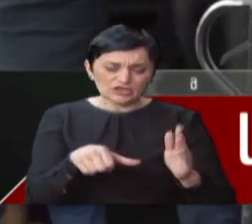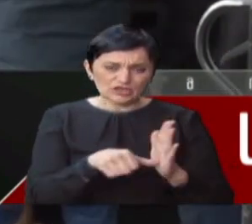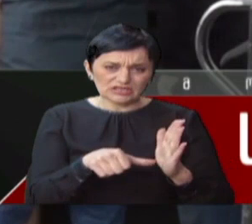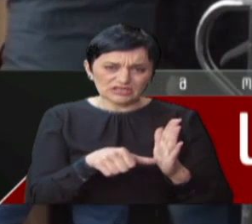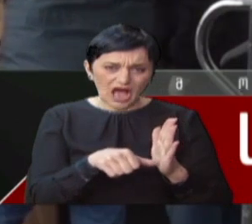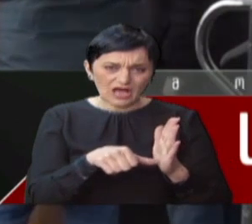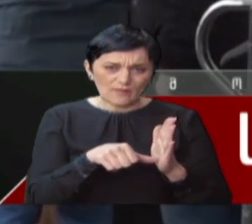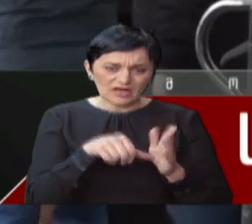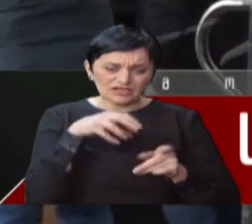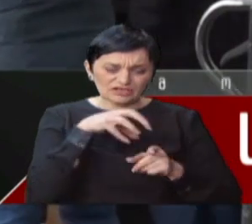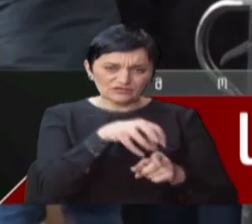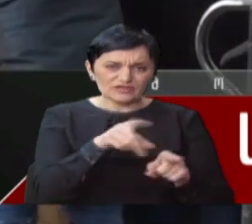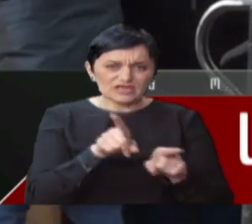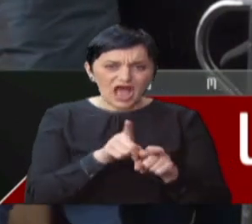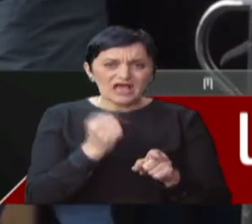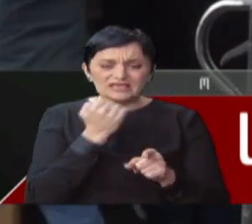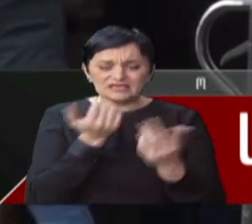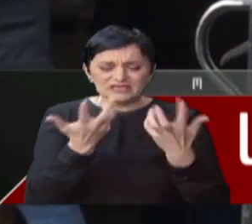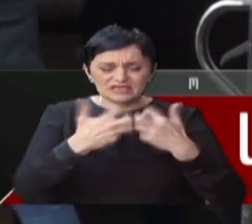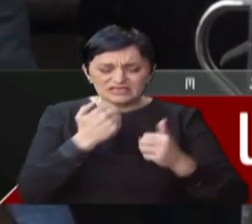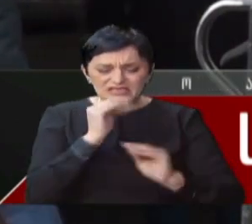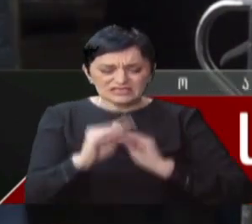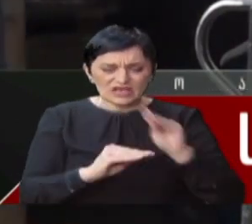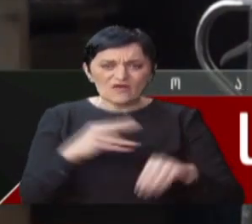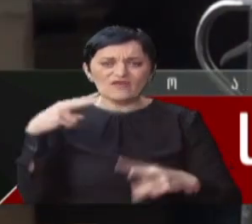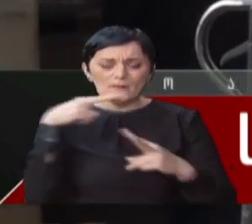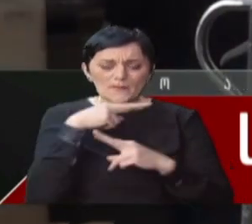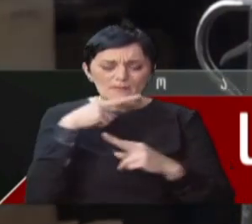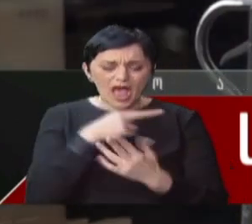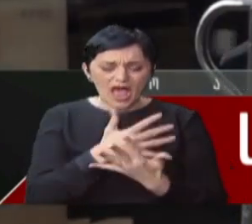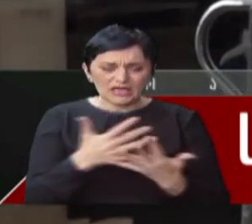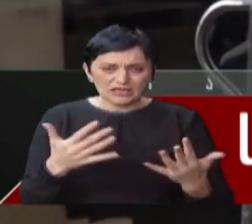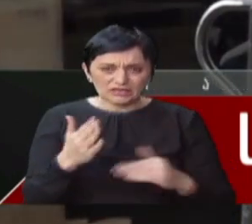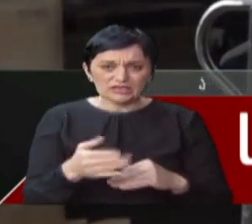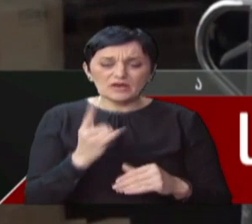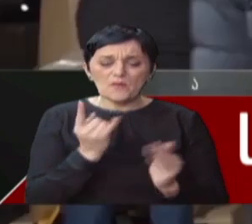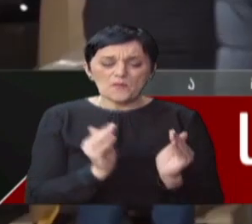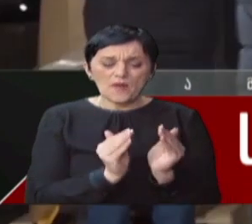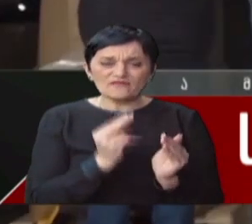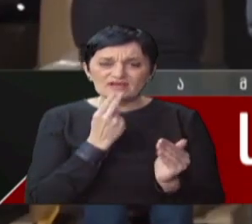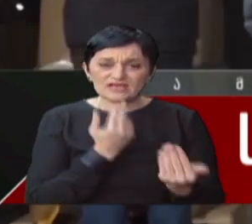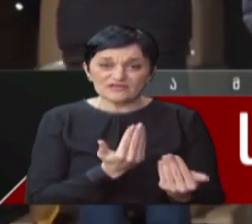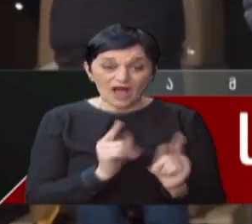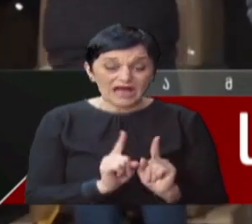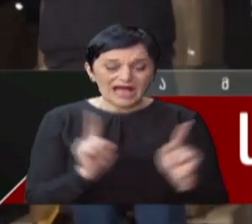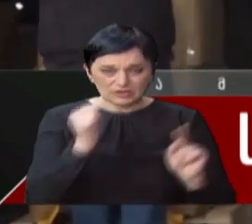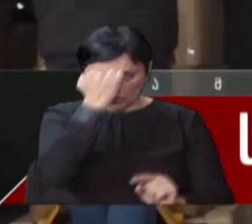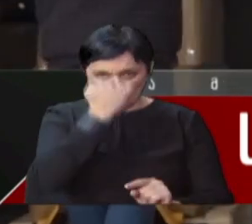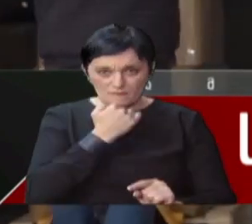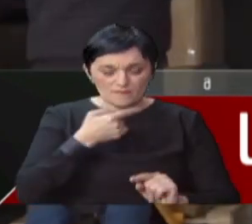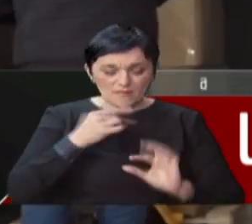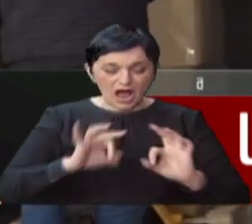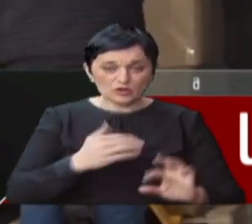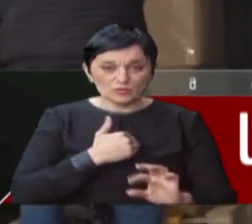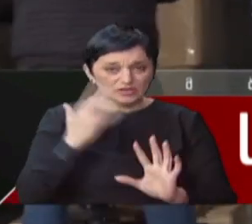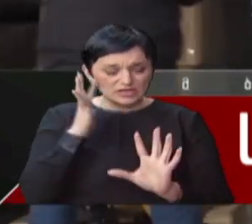დახმარების ტვირთს, ასევე აღჭურვილობას, მედიკამენტებს, ბავშვთა კვებას. განსაკუთრებული მადლობა მინდა